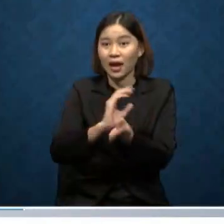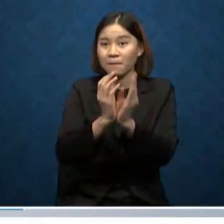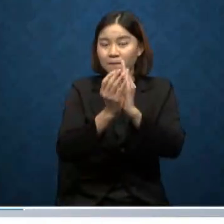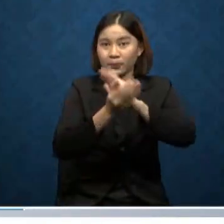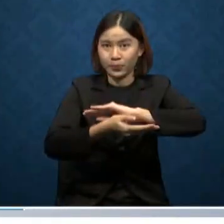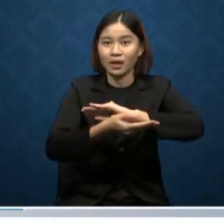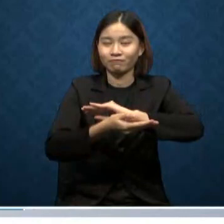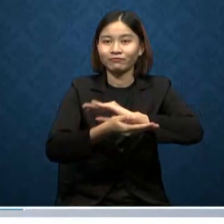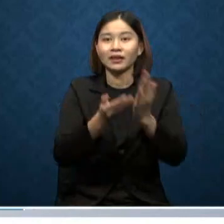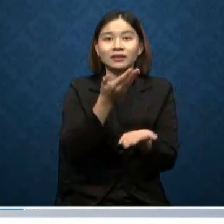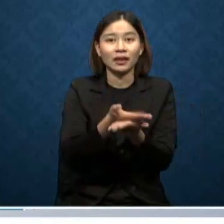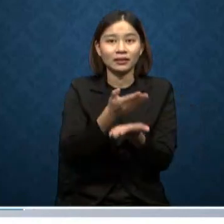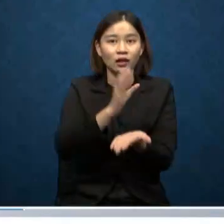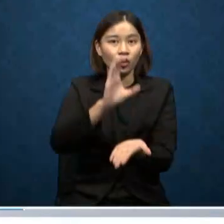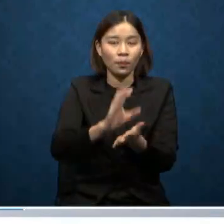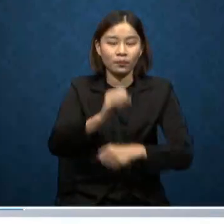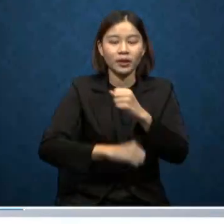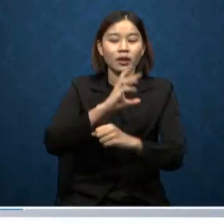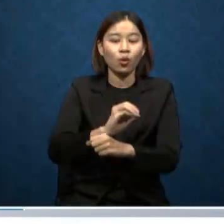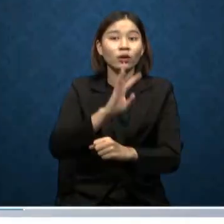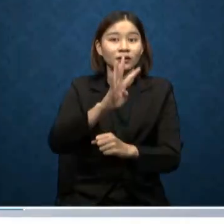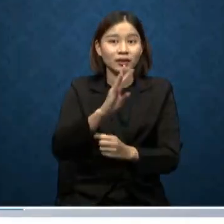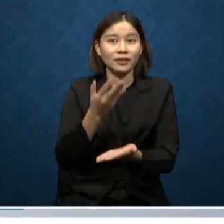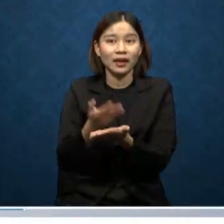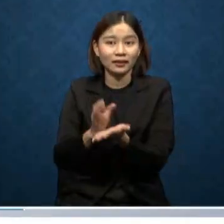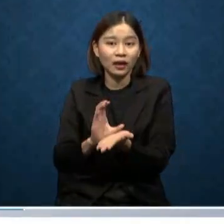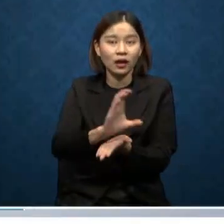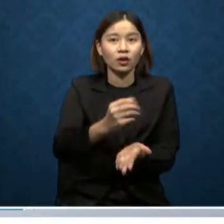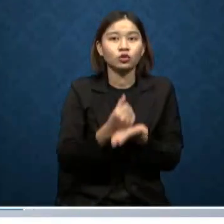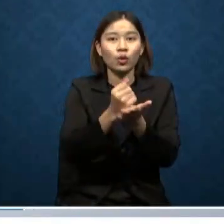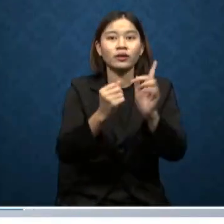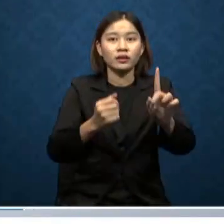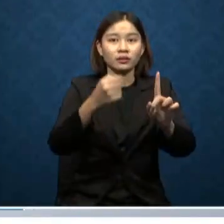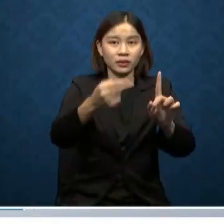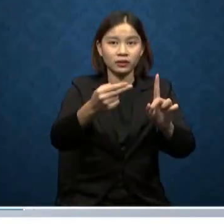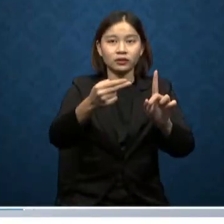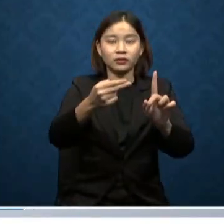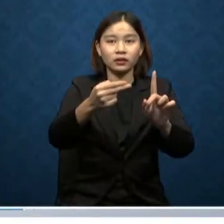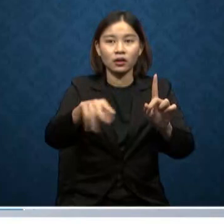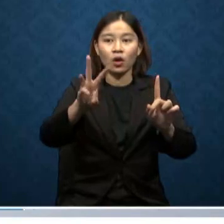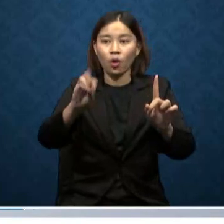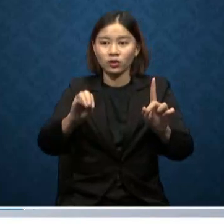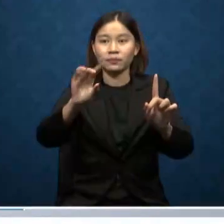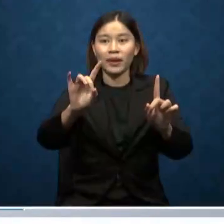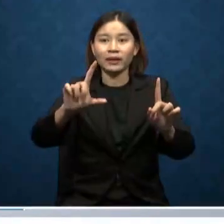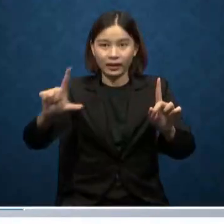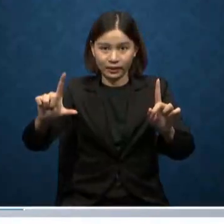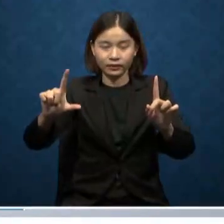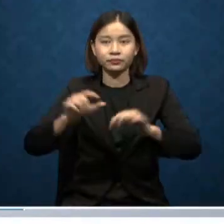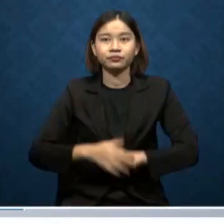งประมาณนะับเป็เงินอนอหปไป รวมทั้ส้ 1, fr 68 ล้านบาท